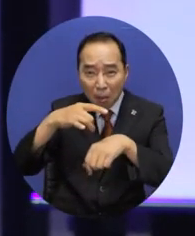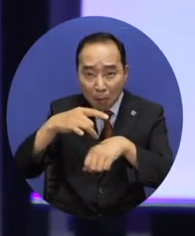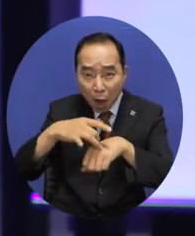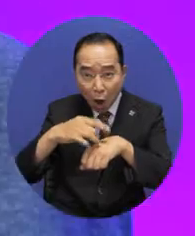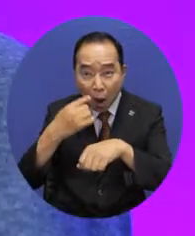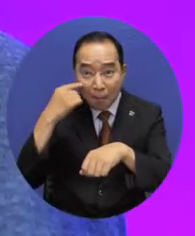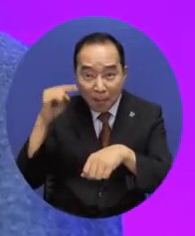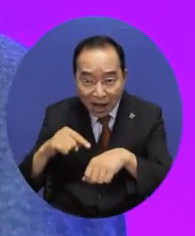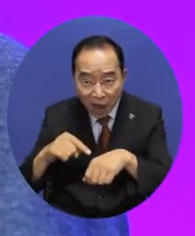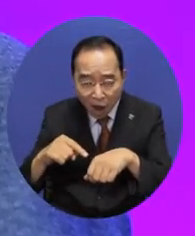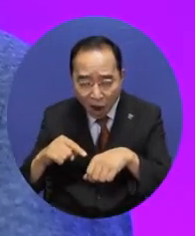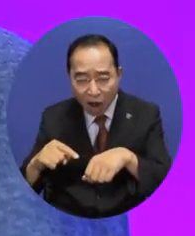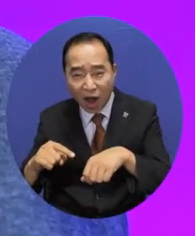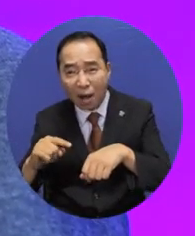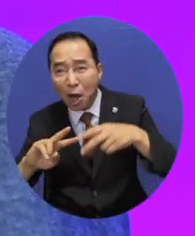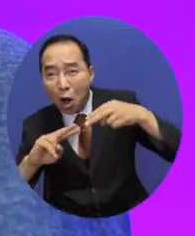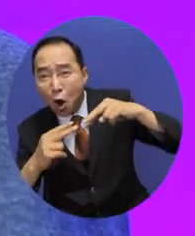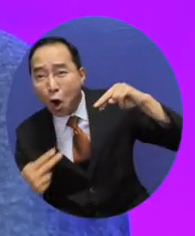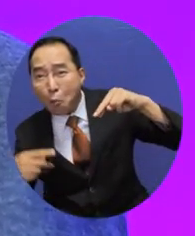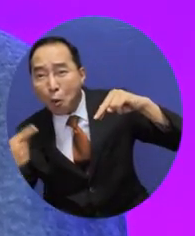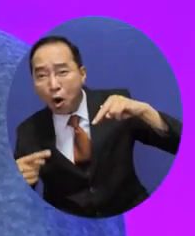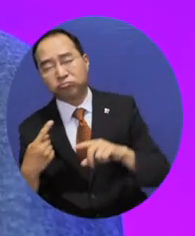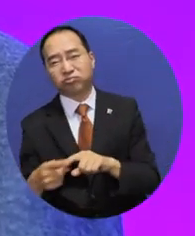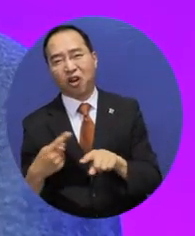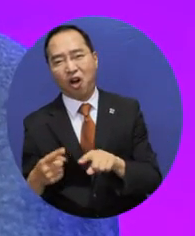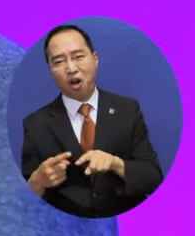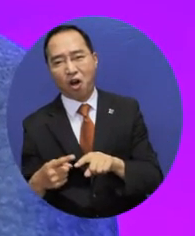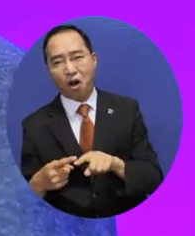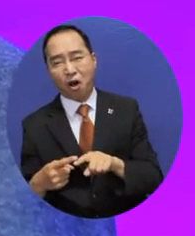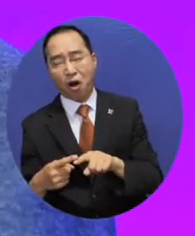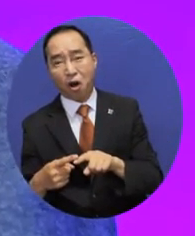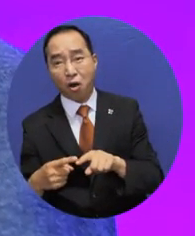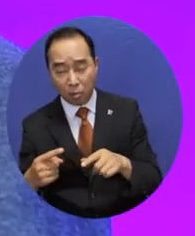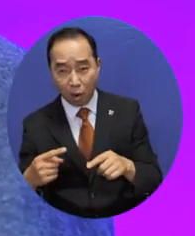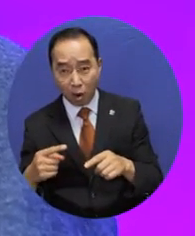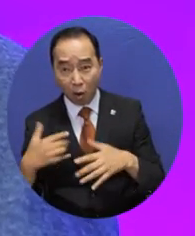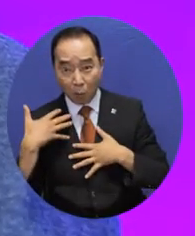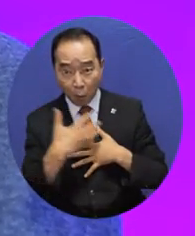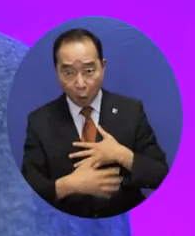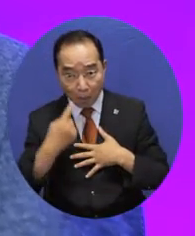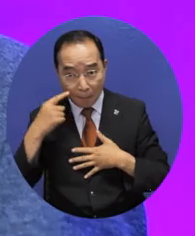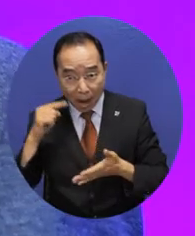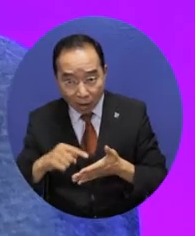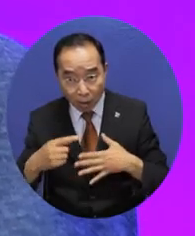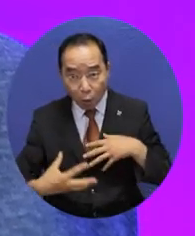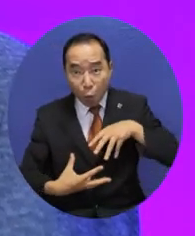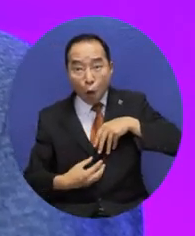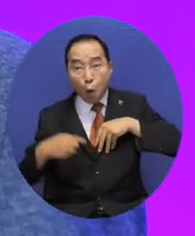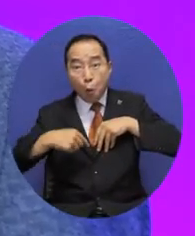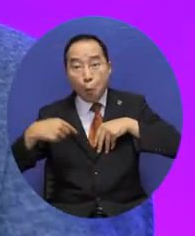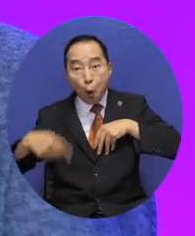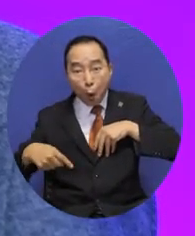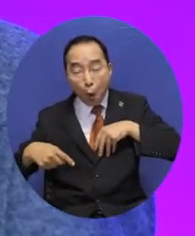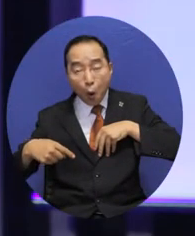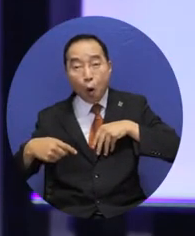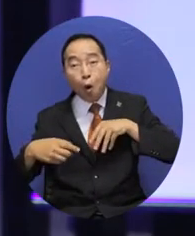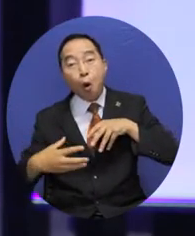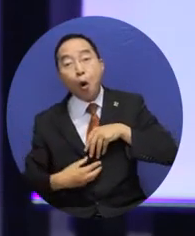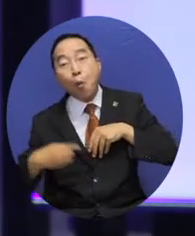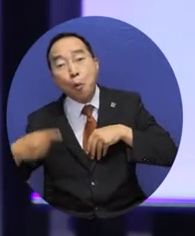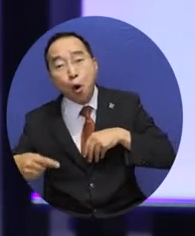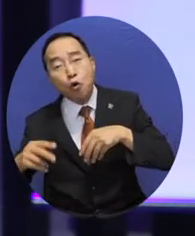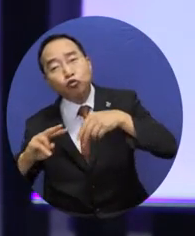또 그 위장에 남은 음식만 조사하는 것이 아니라 그 음식의 유전자까지 분석을 하는 것입니다.